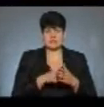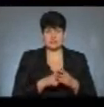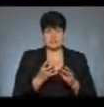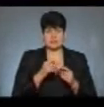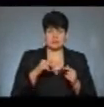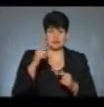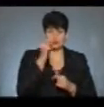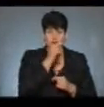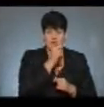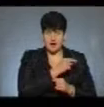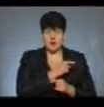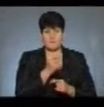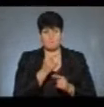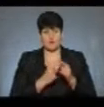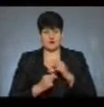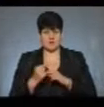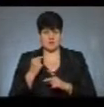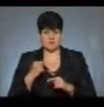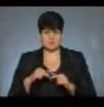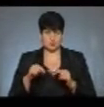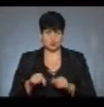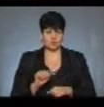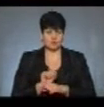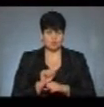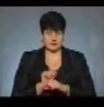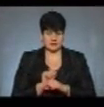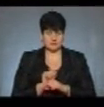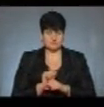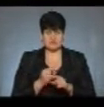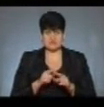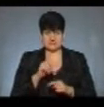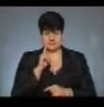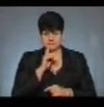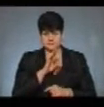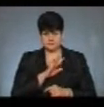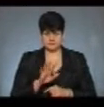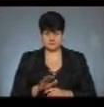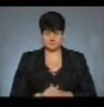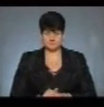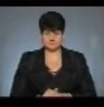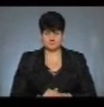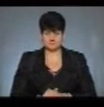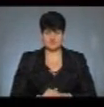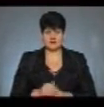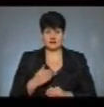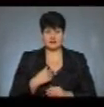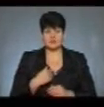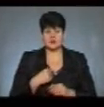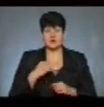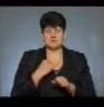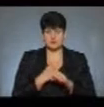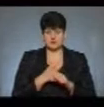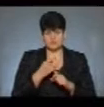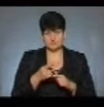аж сюди і вертатися сюди до зупинки, то трошки. Трошки накладно. Бо я тут недалеко працюю і знала, що